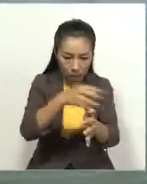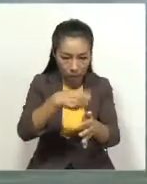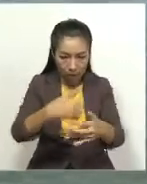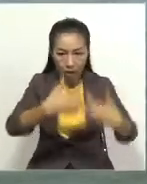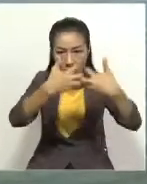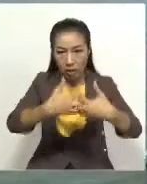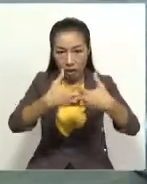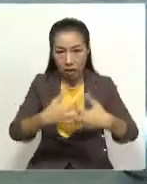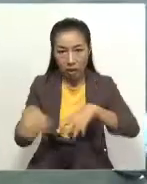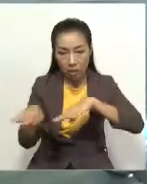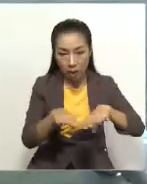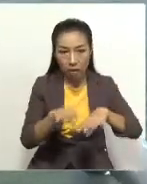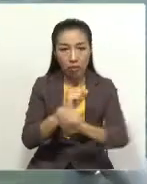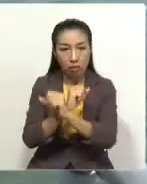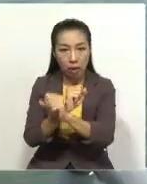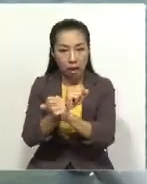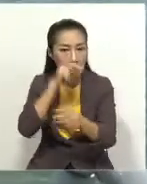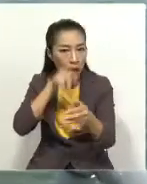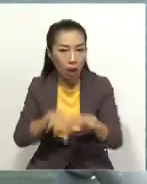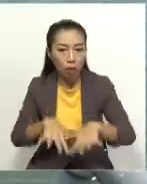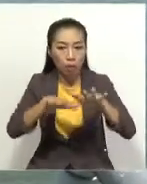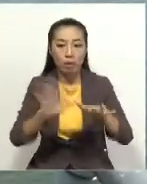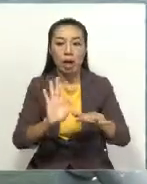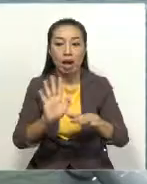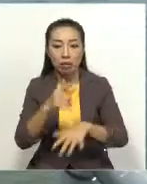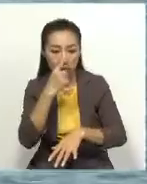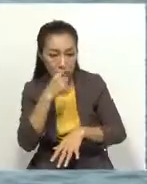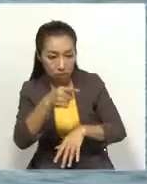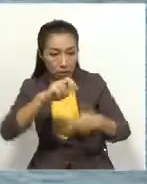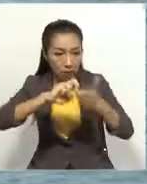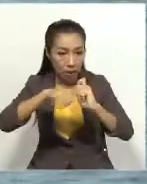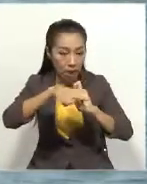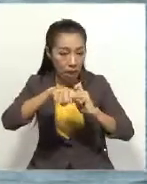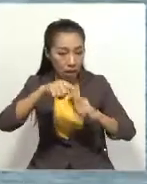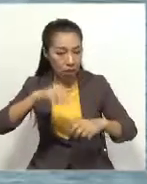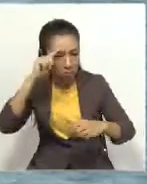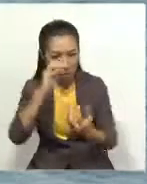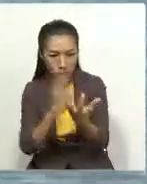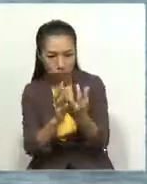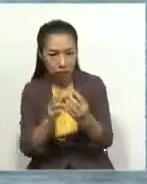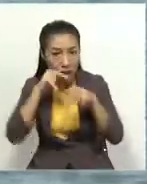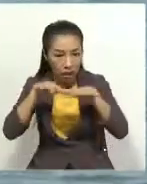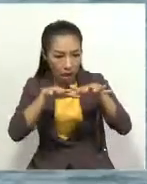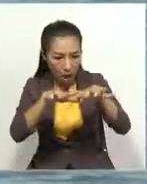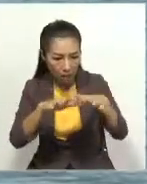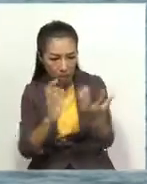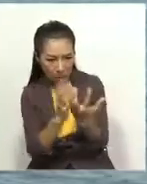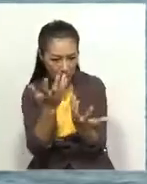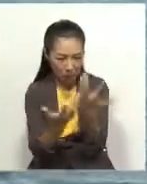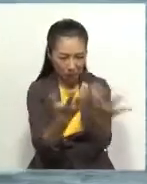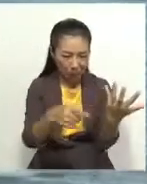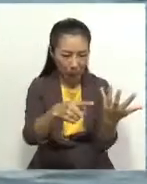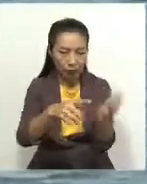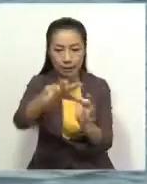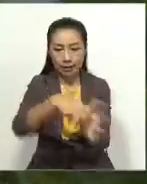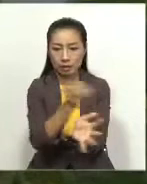ไปประจำในแต่ละพื้นที่เพื่อป้องกันน้ำท่วมขังจุดไหนที่มีปัญหามีอุปสรรคมีวัชพืชมีอะไรก็ไปกำจัดออกซะให้หมดจะ